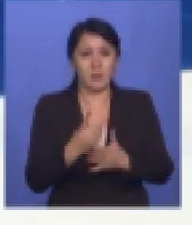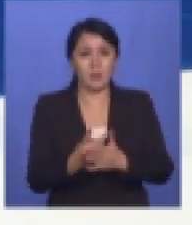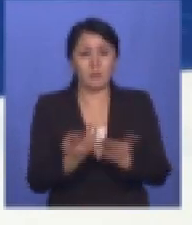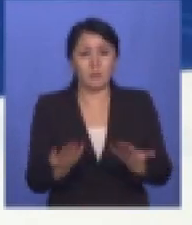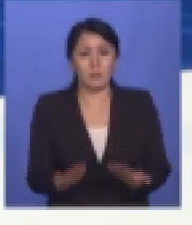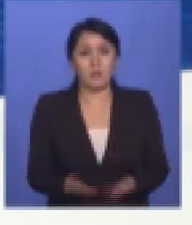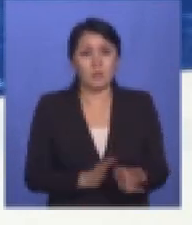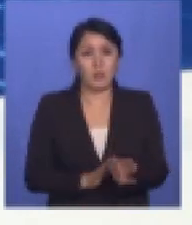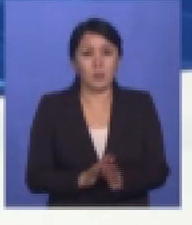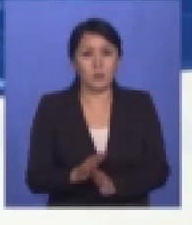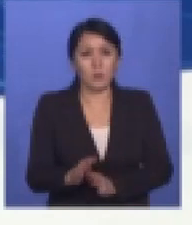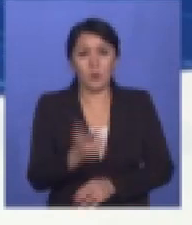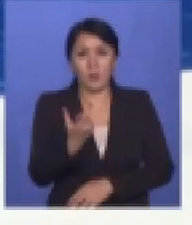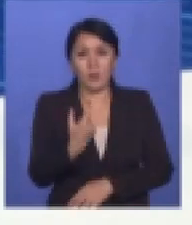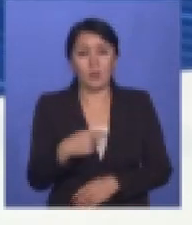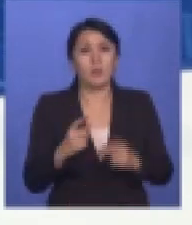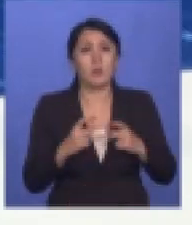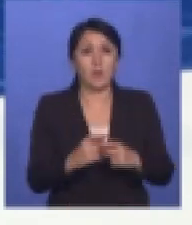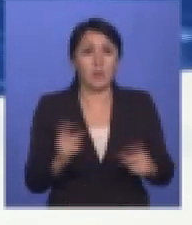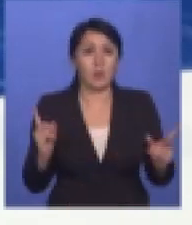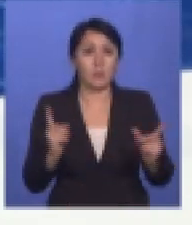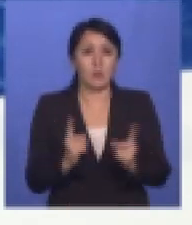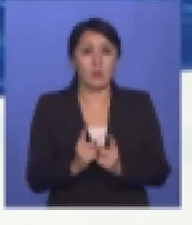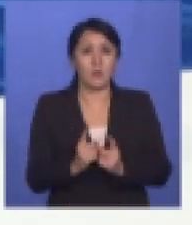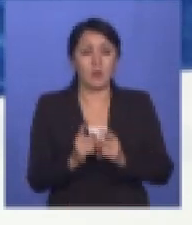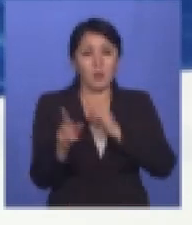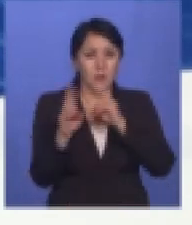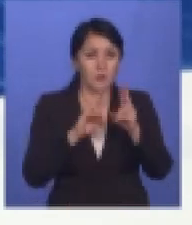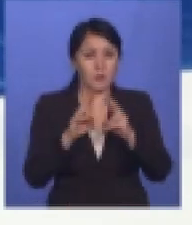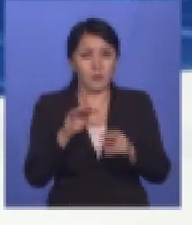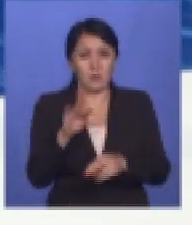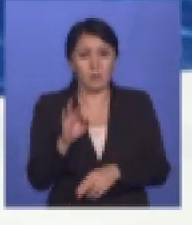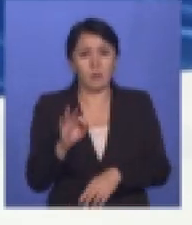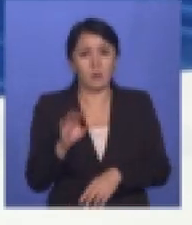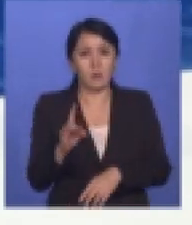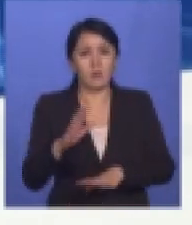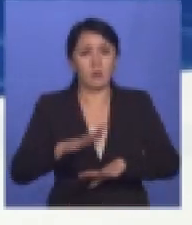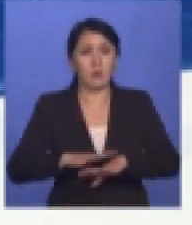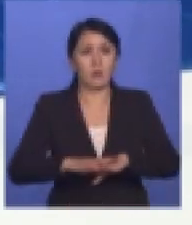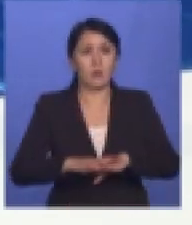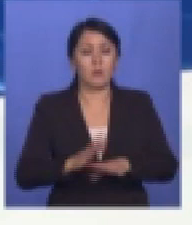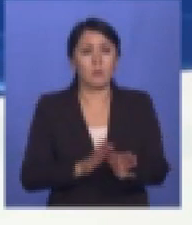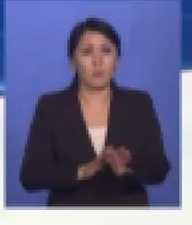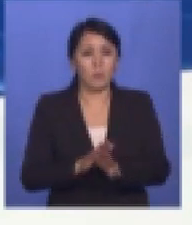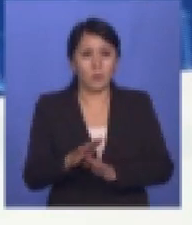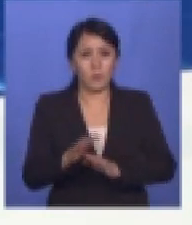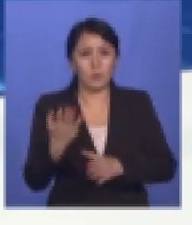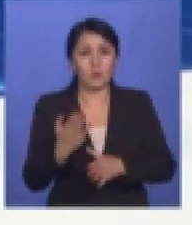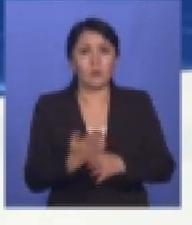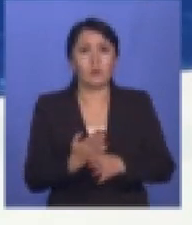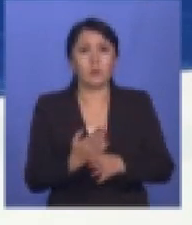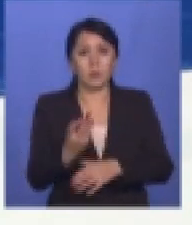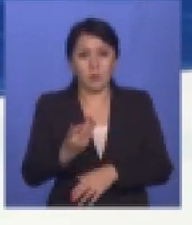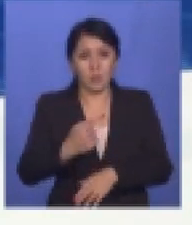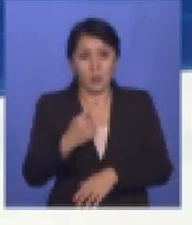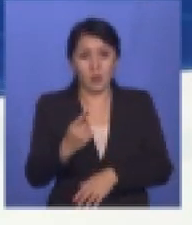нысанды аралап, жергілікті атқарушы орган және зиялы қауым өкілдерімен кездесу өткізді. Жиын барысында Болат Жәмішев қор